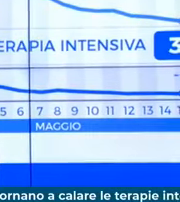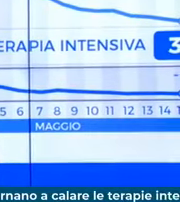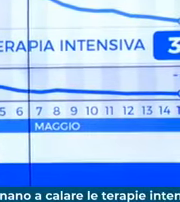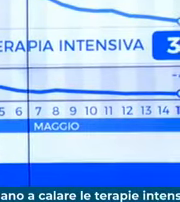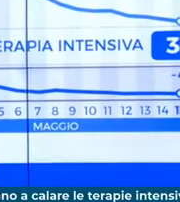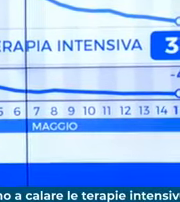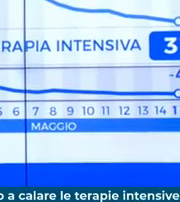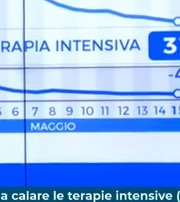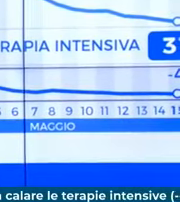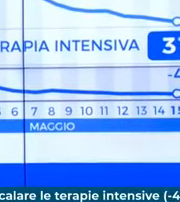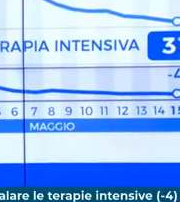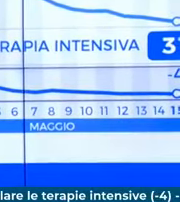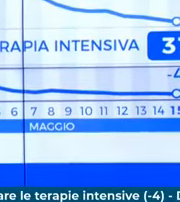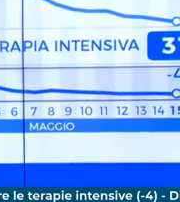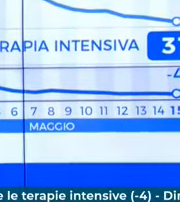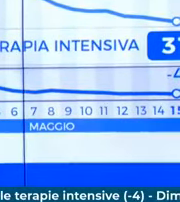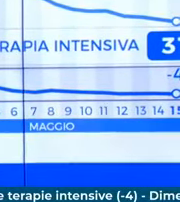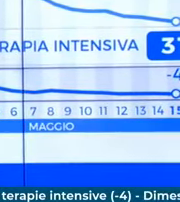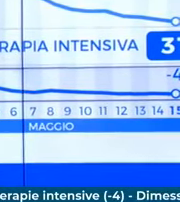4.599 e sono meno.